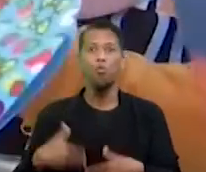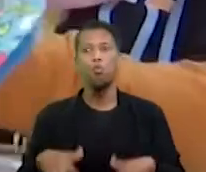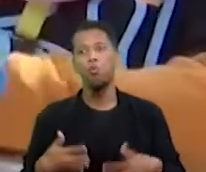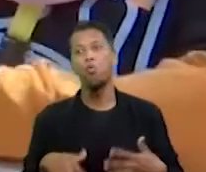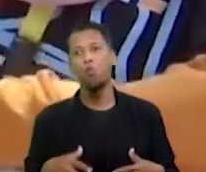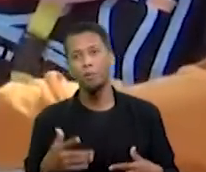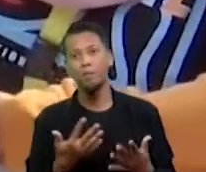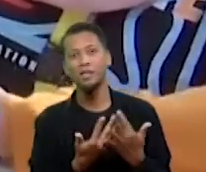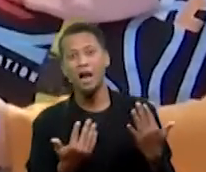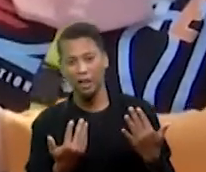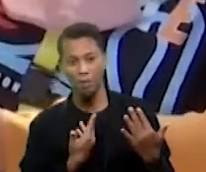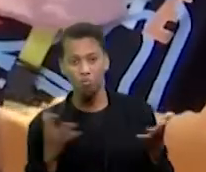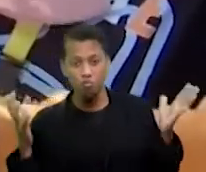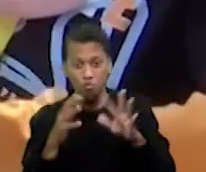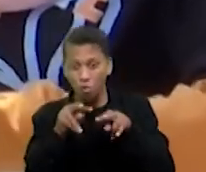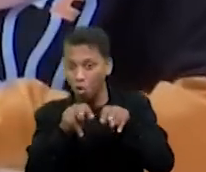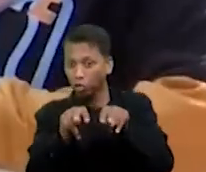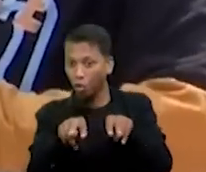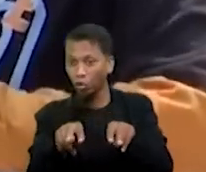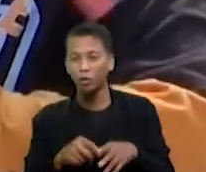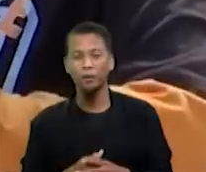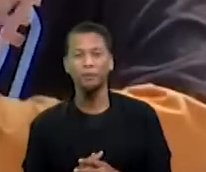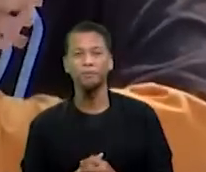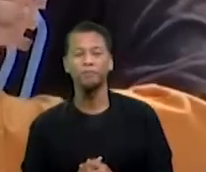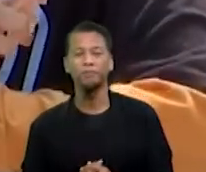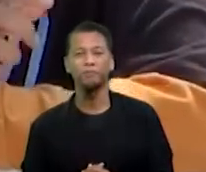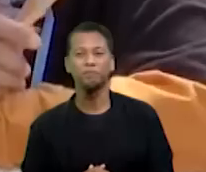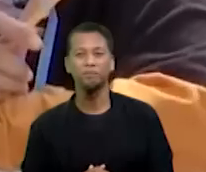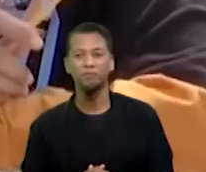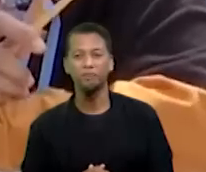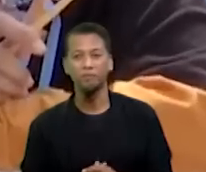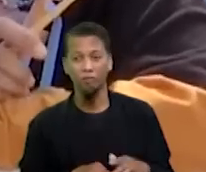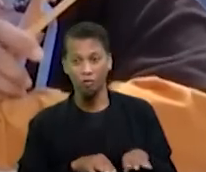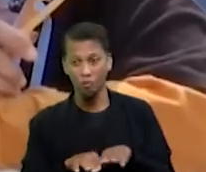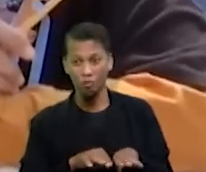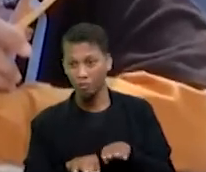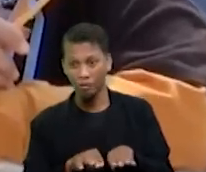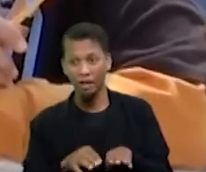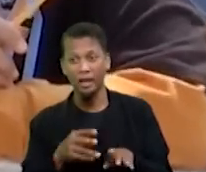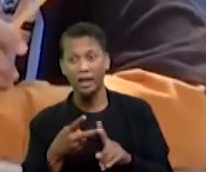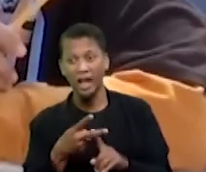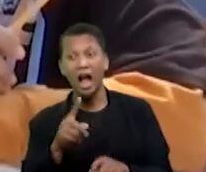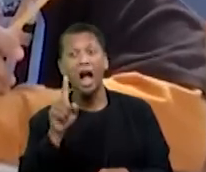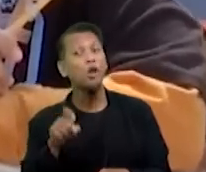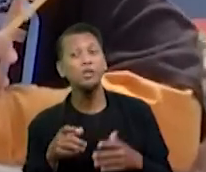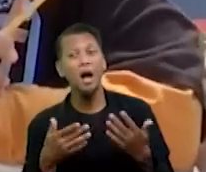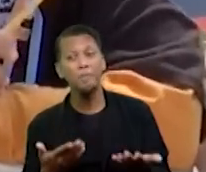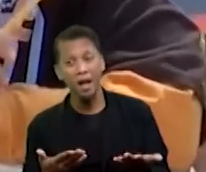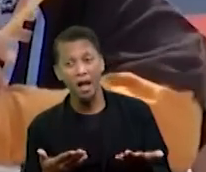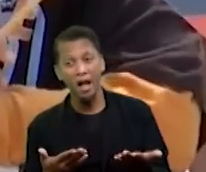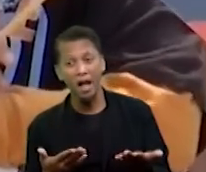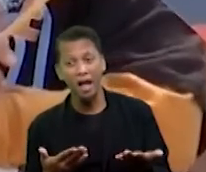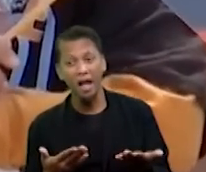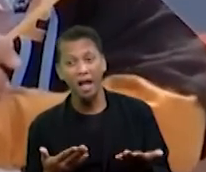para penonton. Dan pemirsa, untuk bisa masuk ke sirkuit ini tidak sembarangan, karena Anda harus melakukan scan QR code dan